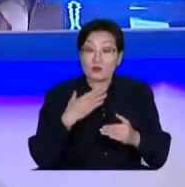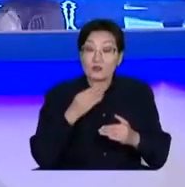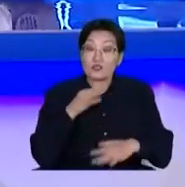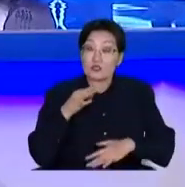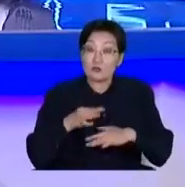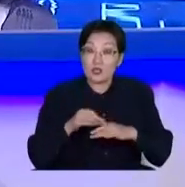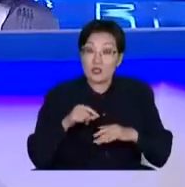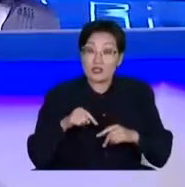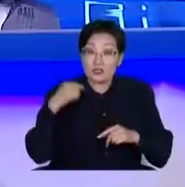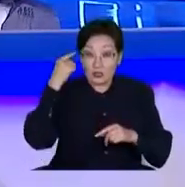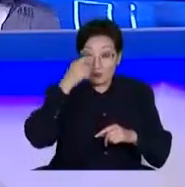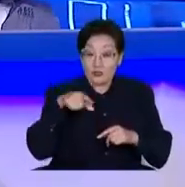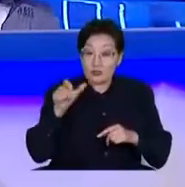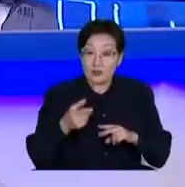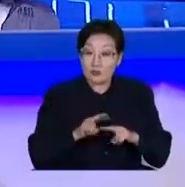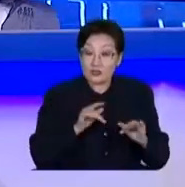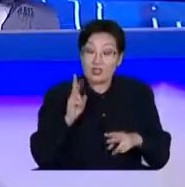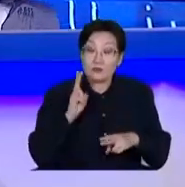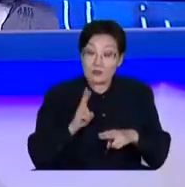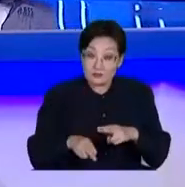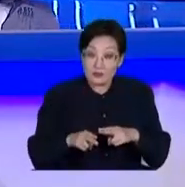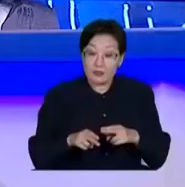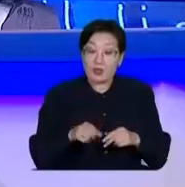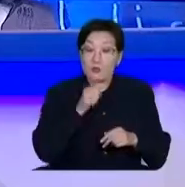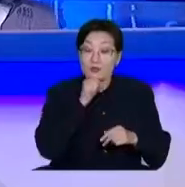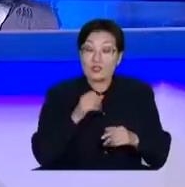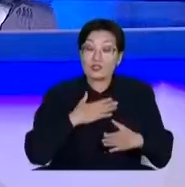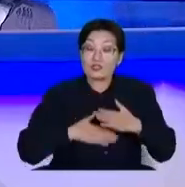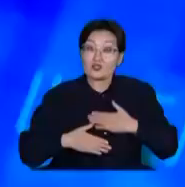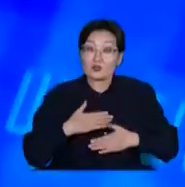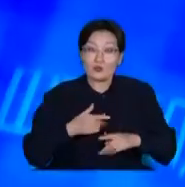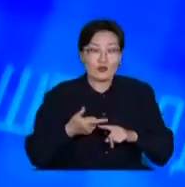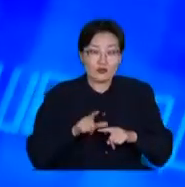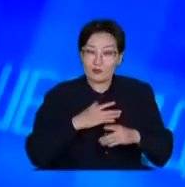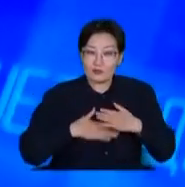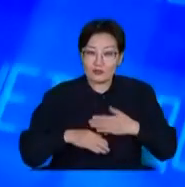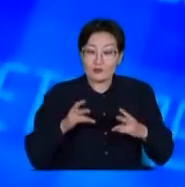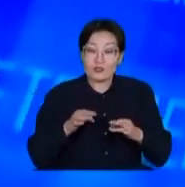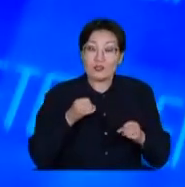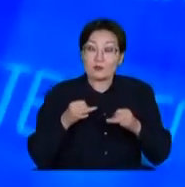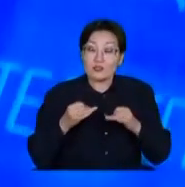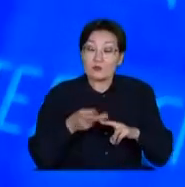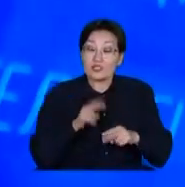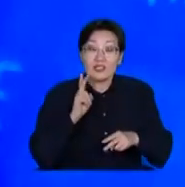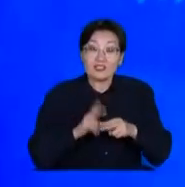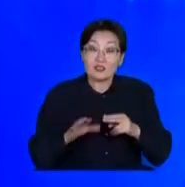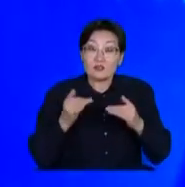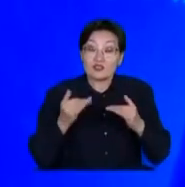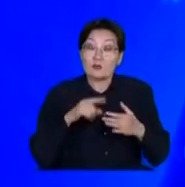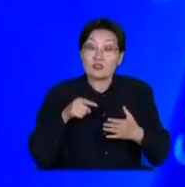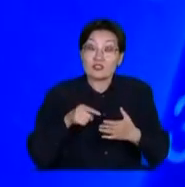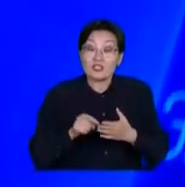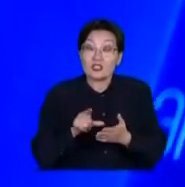жауапты жеке тұлға. Бұл да бір біткен іс болды. Ақсақалдың қуанышында шек жоқ. Алайда әңгіме мұнымен аяқталмайды. Ендігі